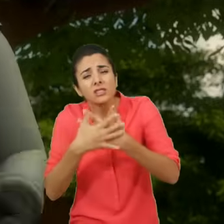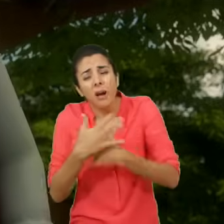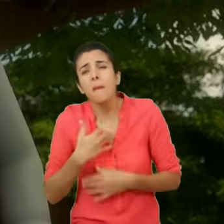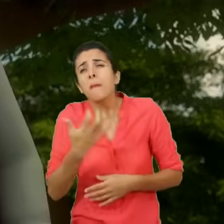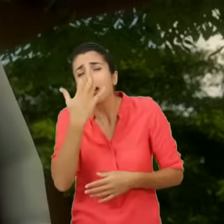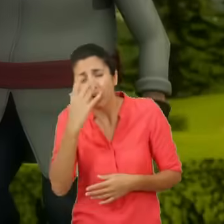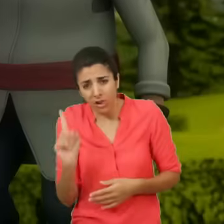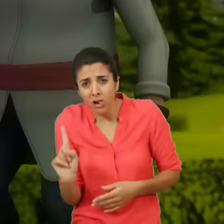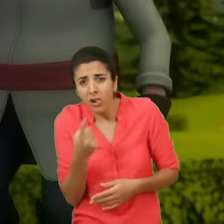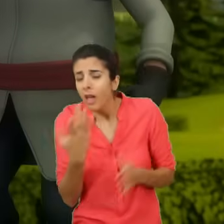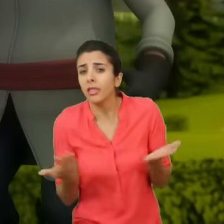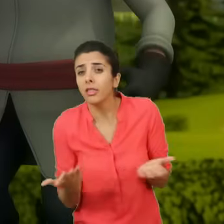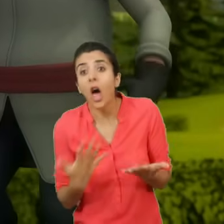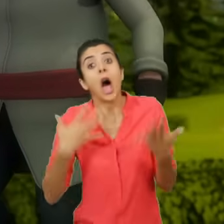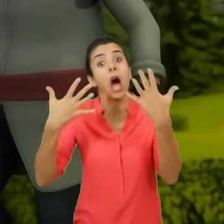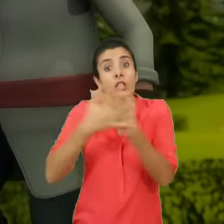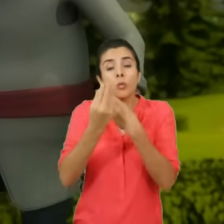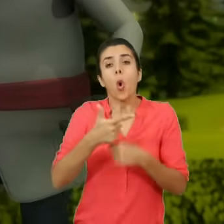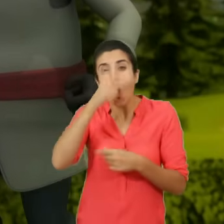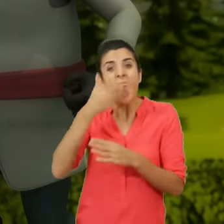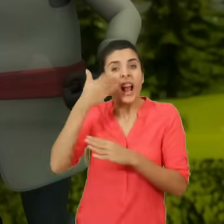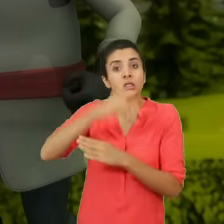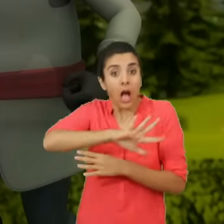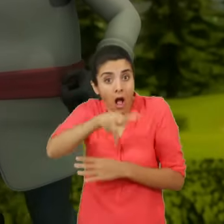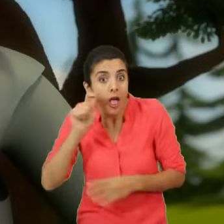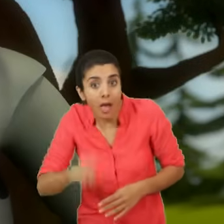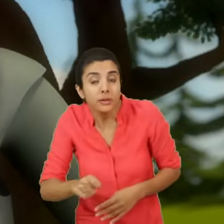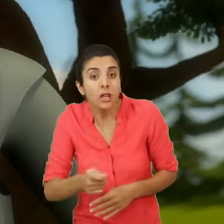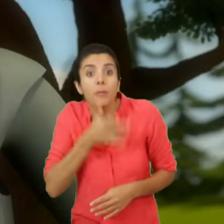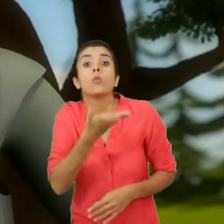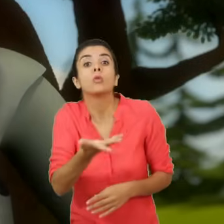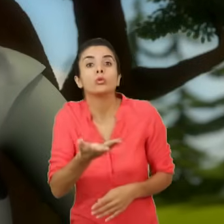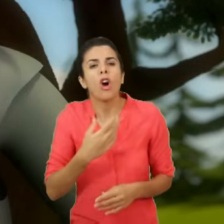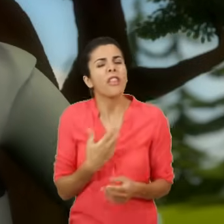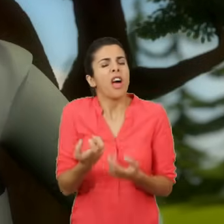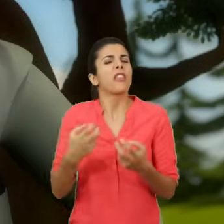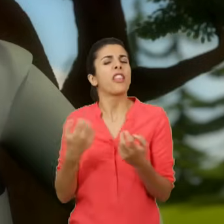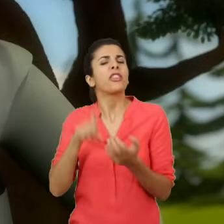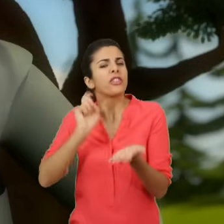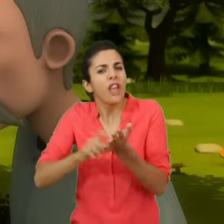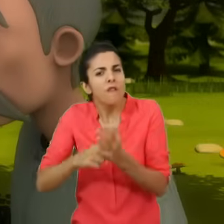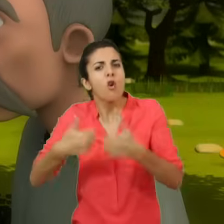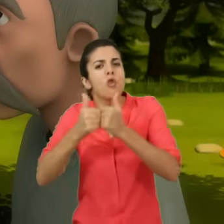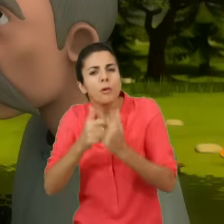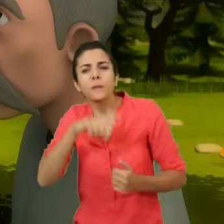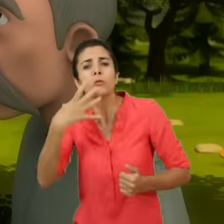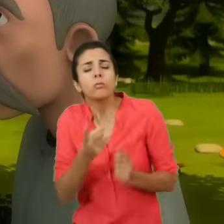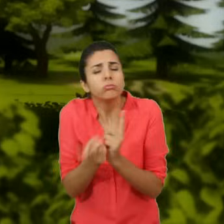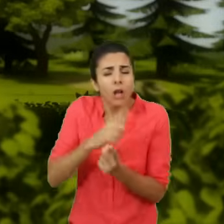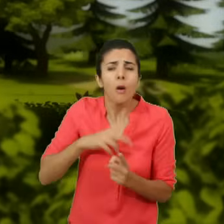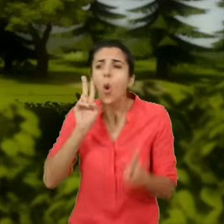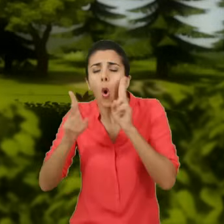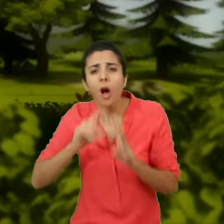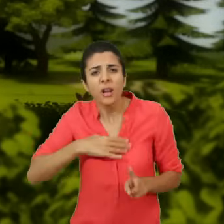bekleyemiyor muyuz? Ha? Akşam olunca köye inip soygun yapmayacak mıyız? Tavuk yumurta domates ne bulursak çalmayacak mıyız? Çalacağız değil